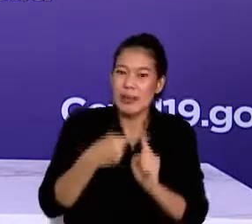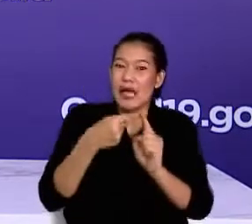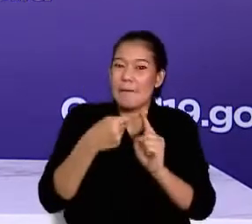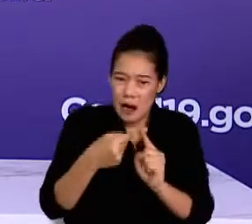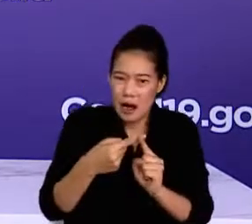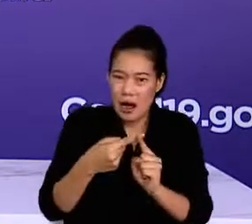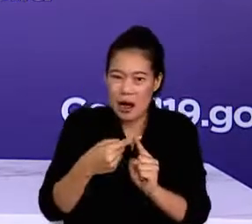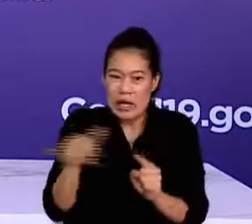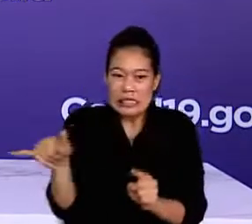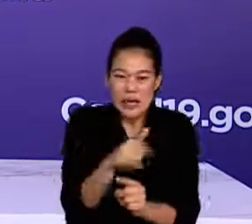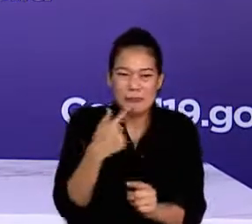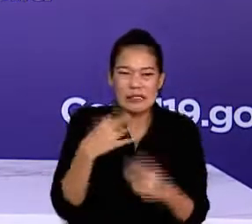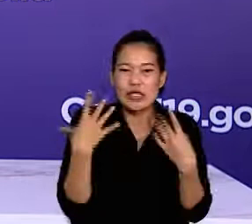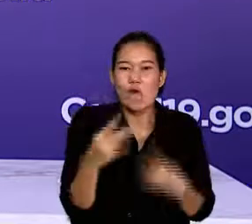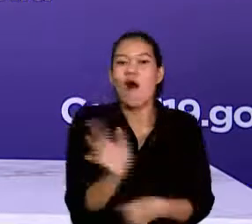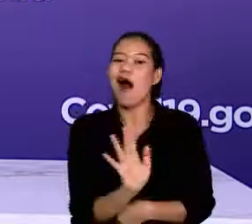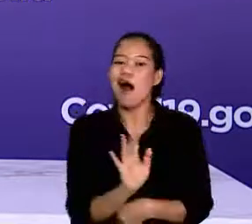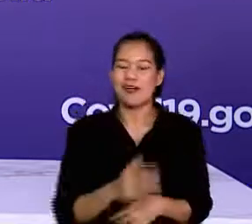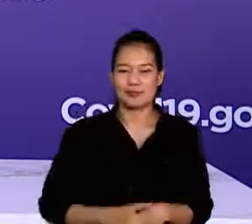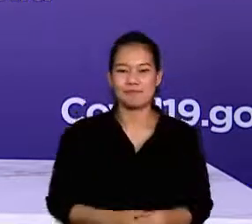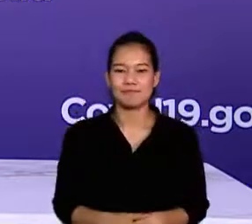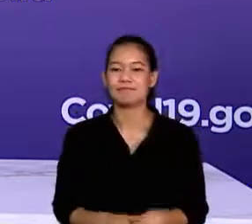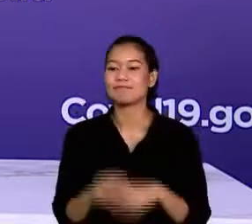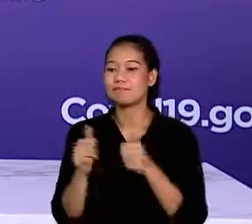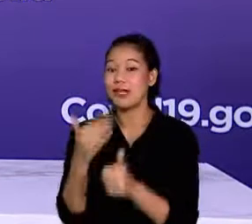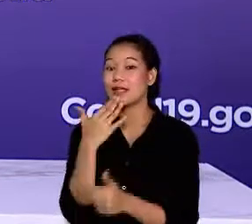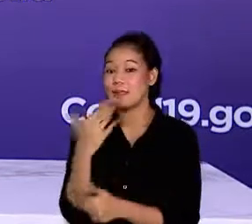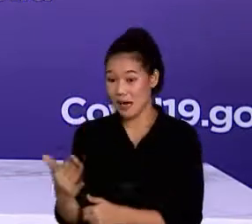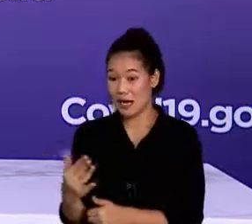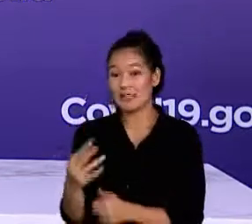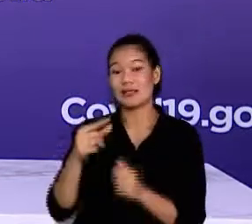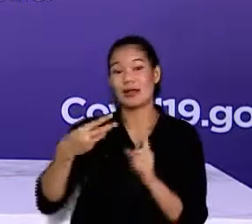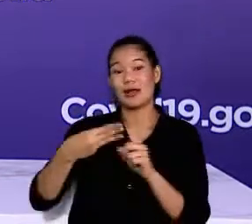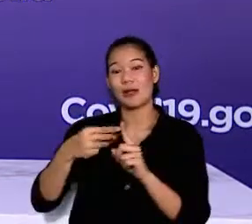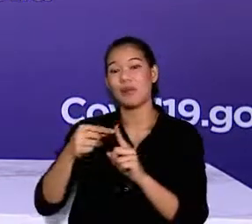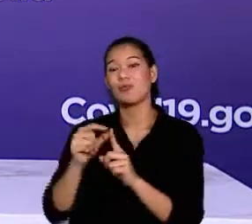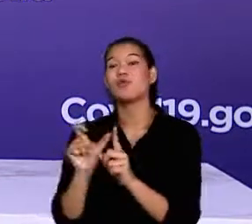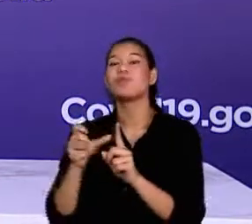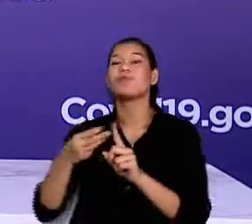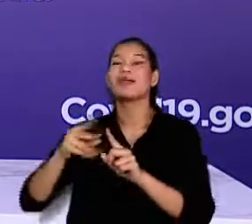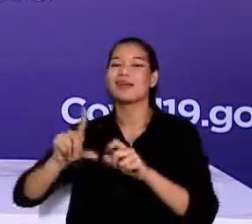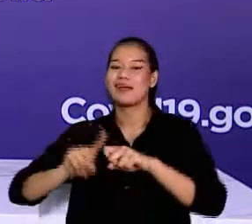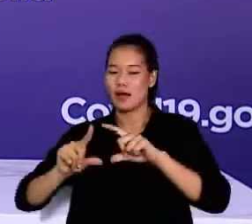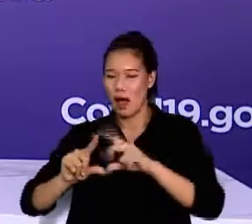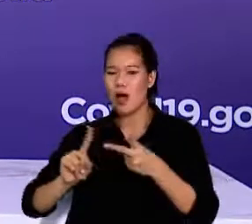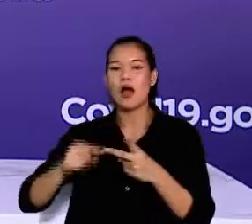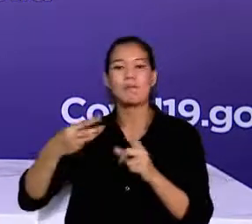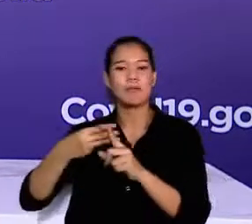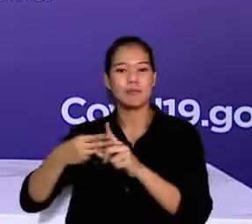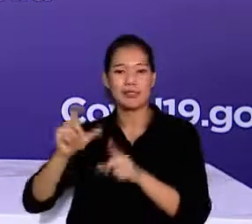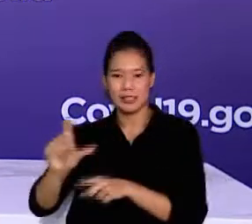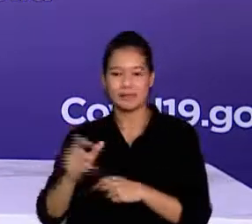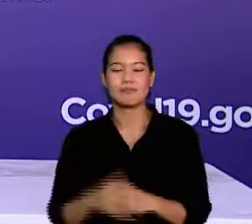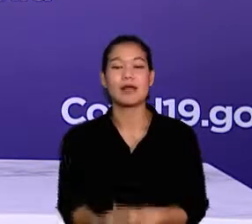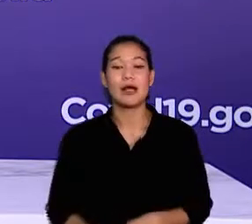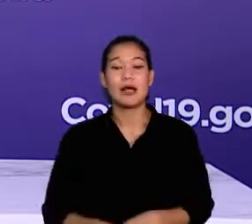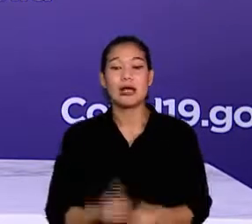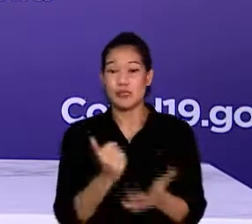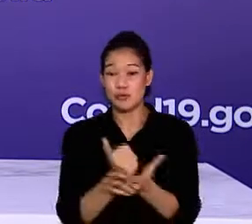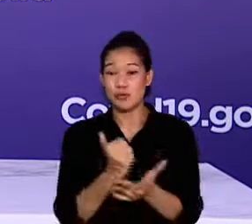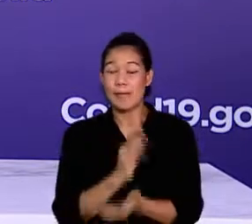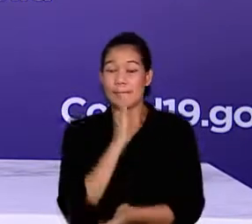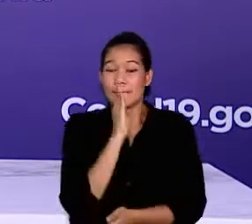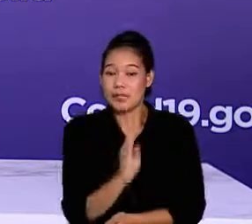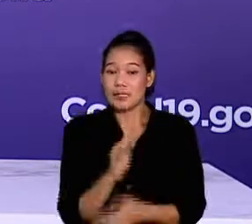tak seperti di Jawa Hai Baik terima kasih Republika dan BBC Indonesia pada prinsipnya